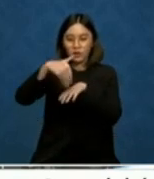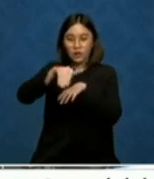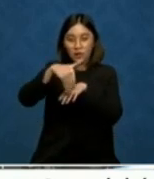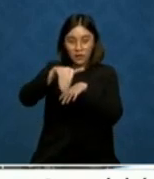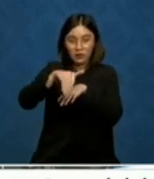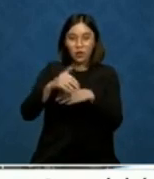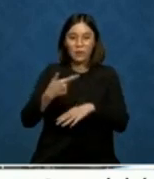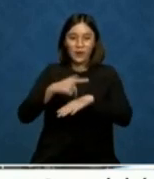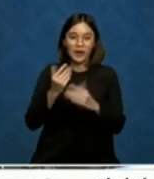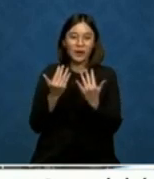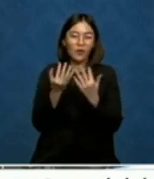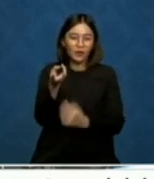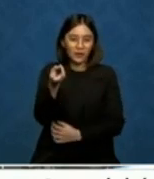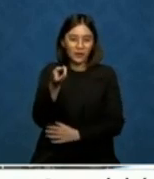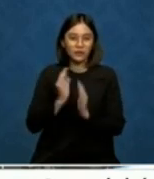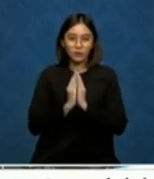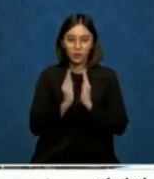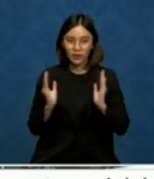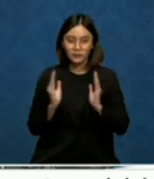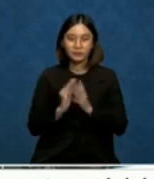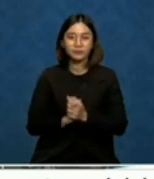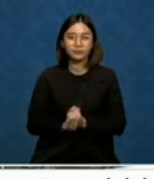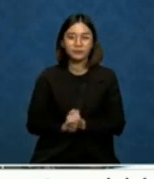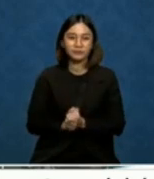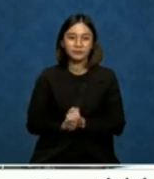อสักครู่ครับขอบพระคุณครับ ครับรอครับ